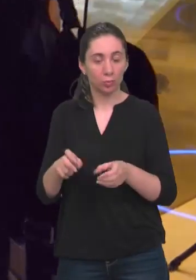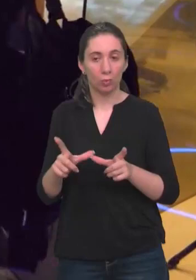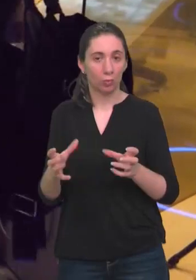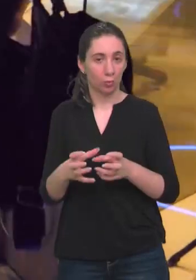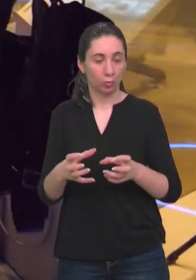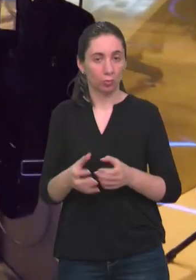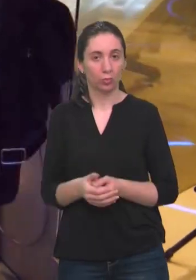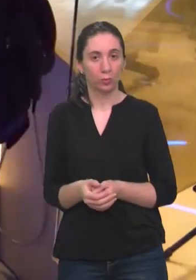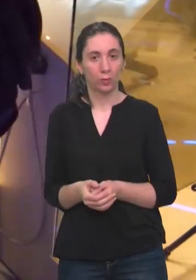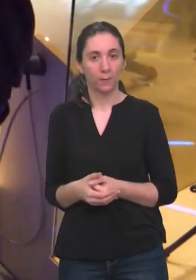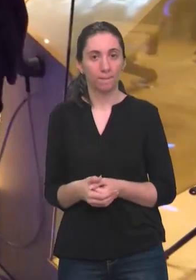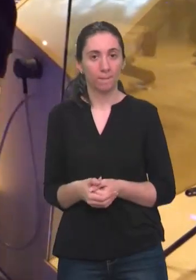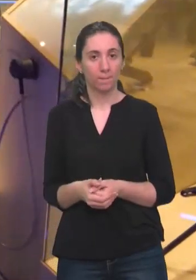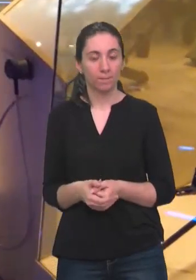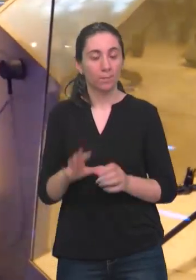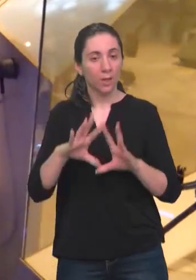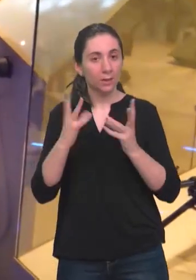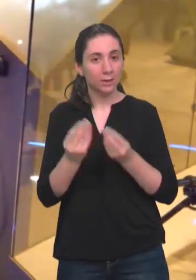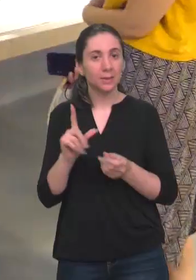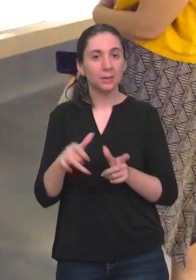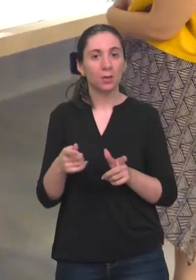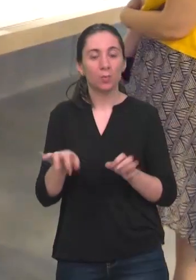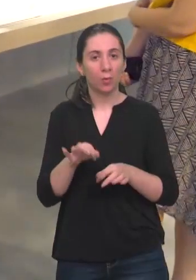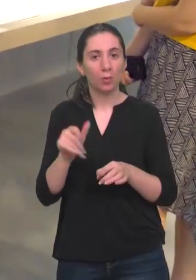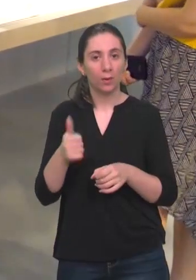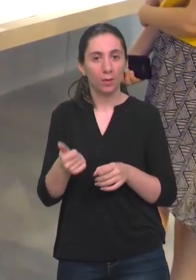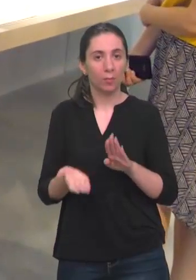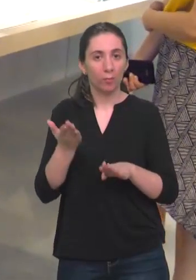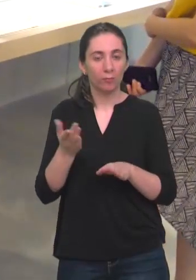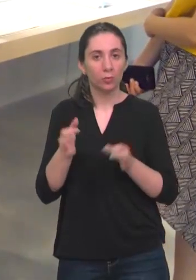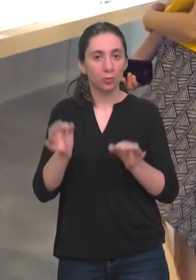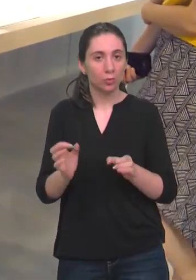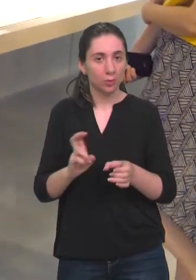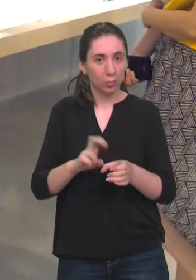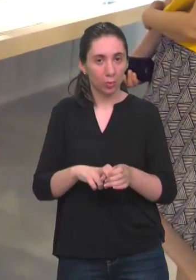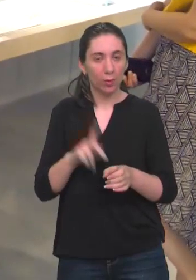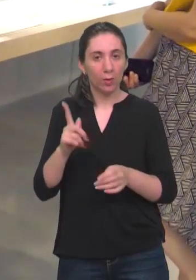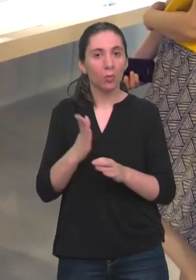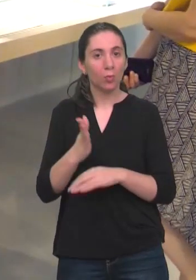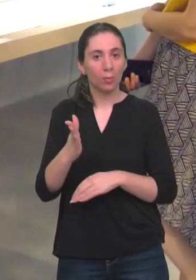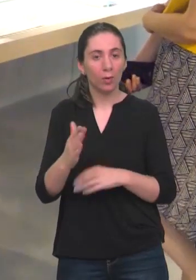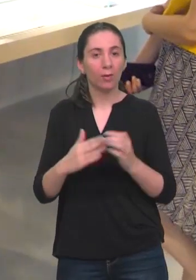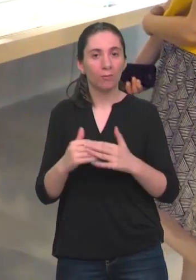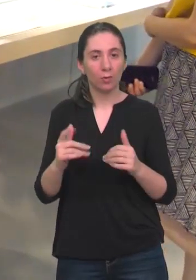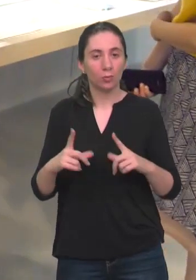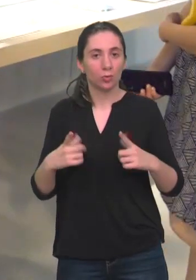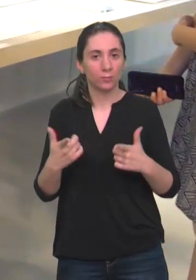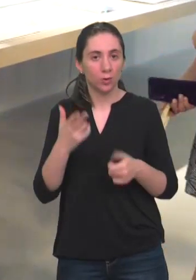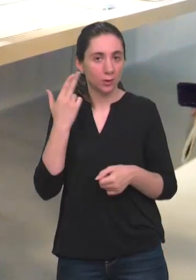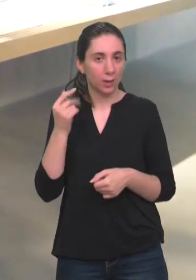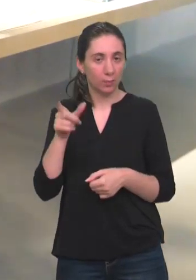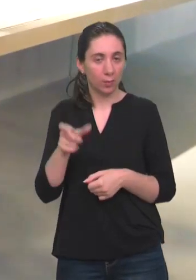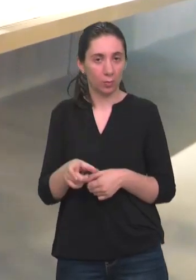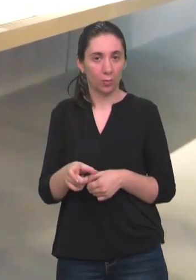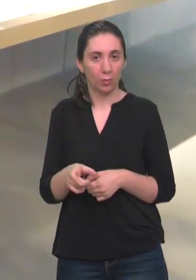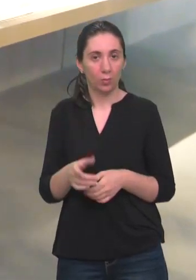društvu. Opći cilj projekta je povećati socijalnu uključenost i unaprijediti kvalitetu života slijepih